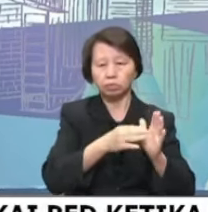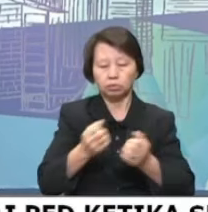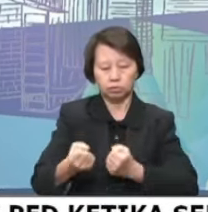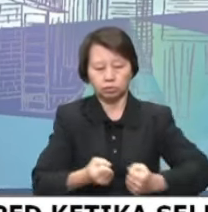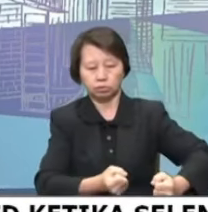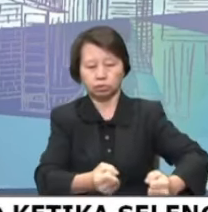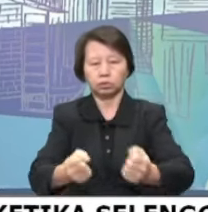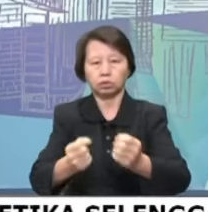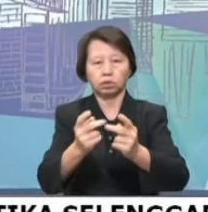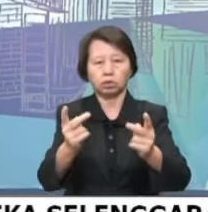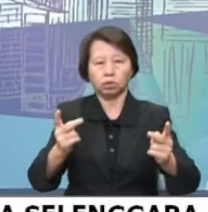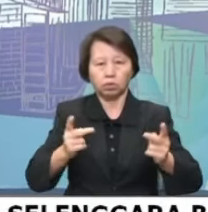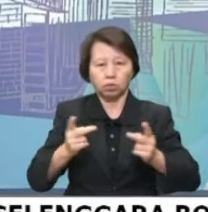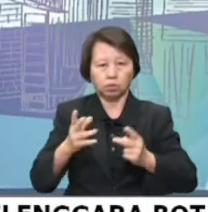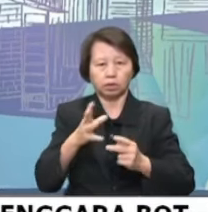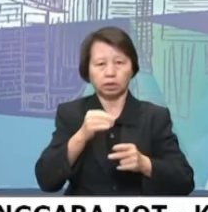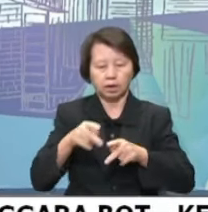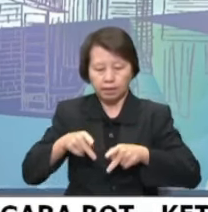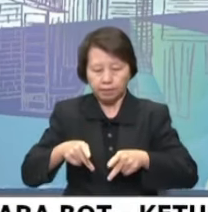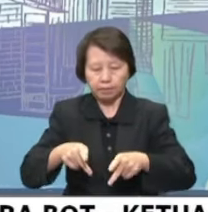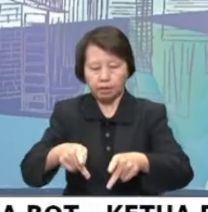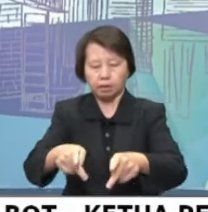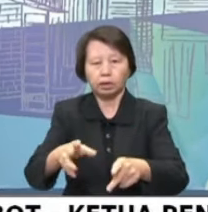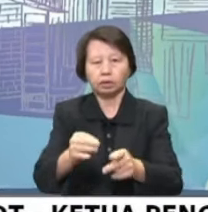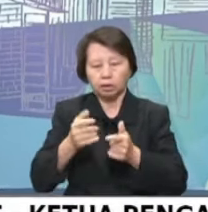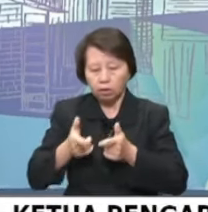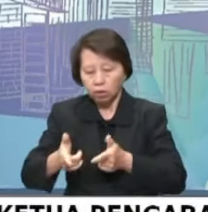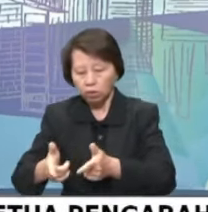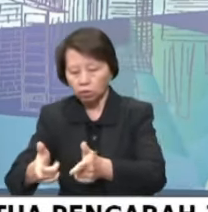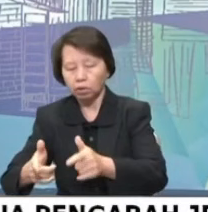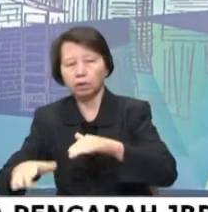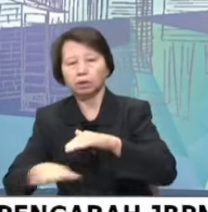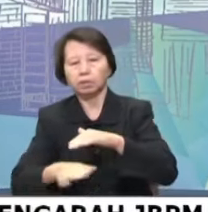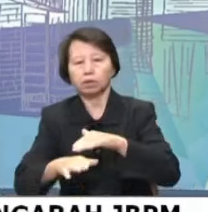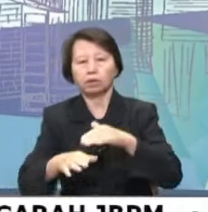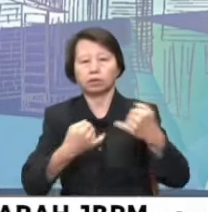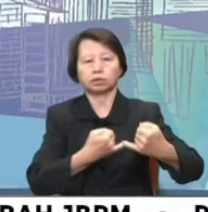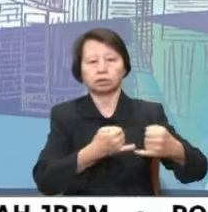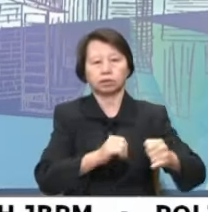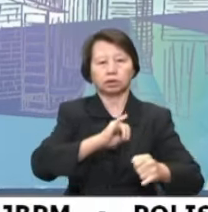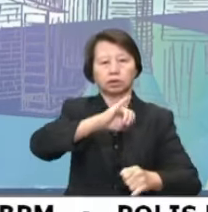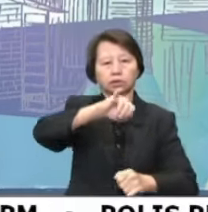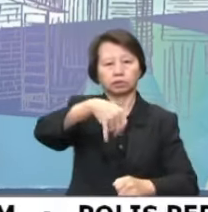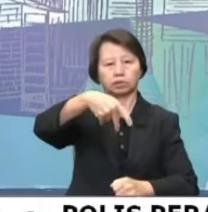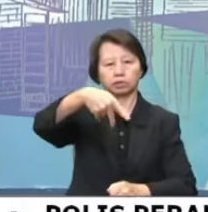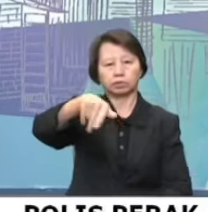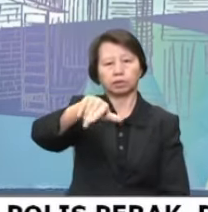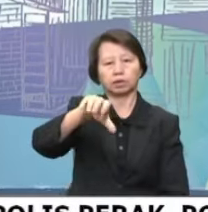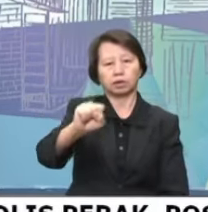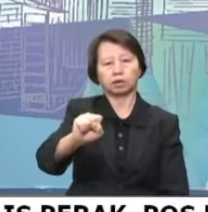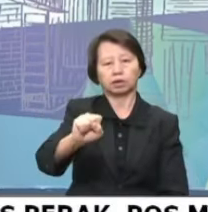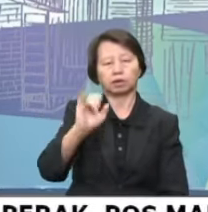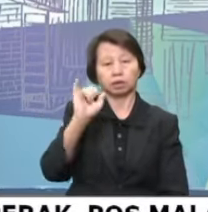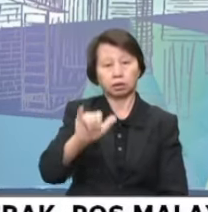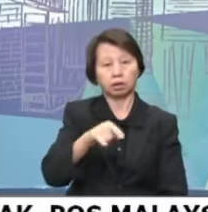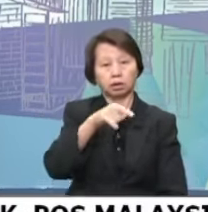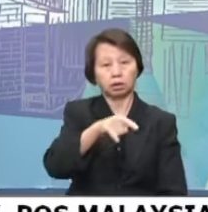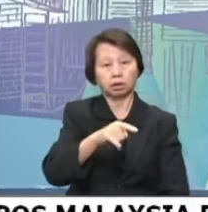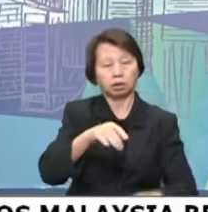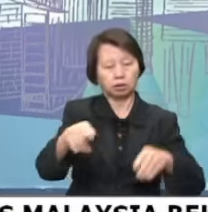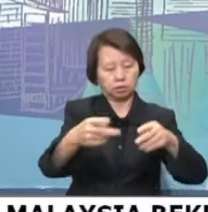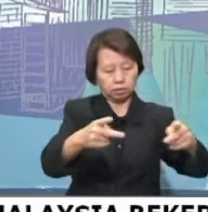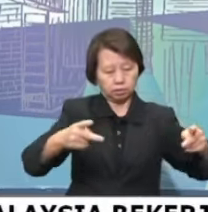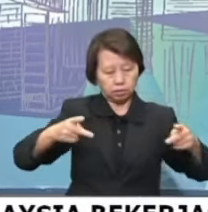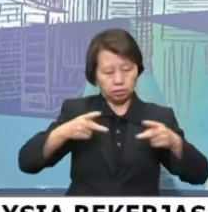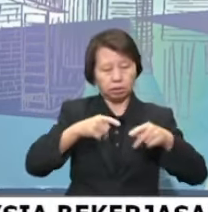sungai, kolam dan parit dan juga longkang bawah selian Jabatan Pengairan dan Saliran yang di dalam